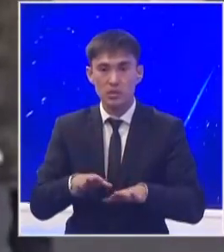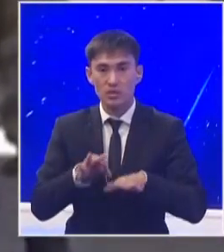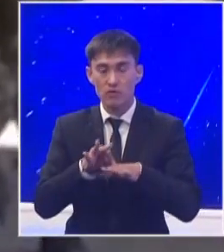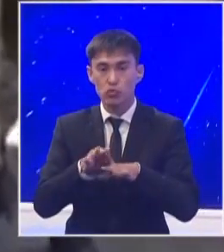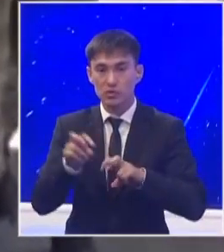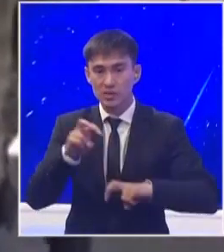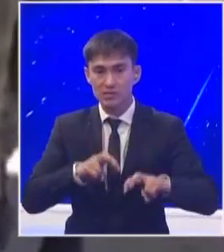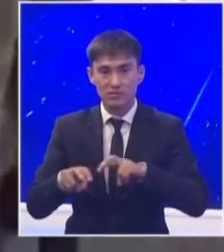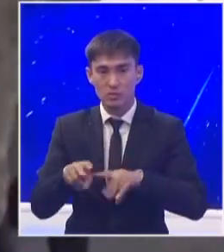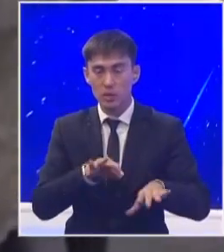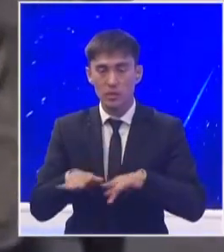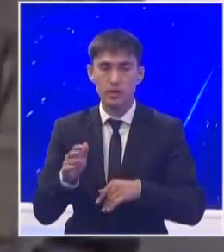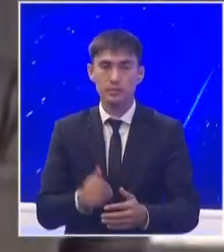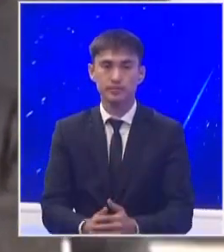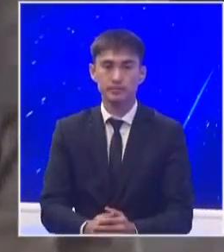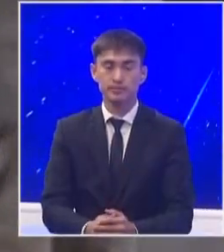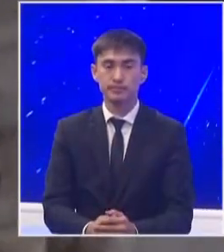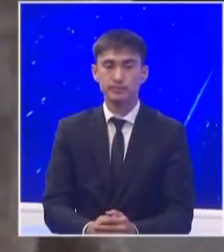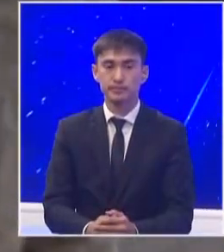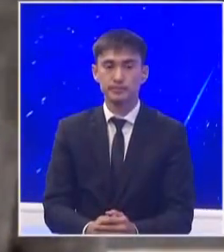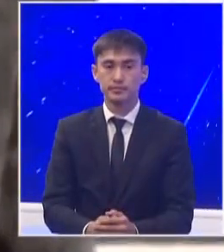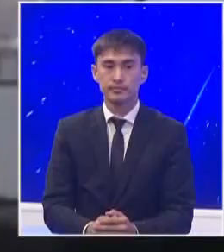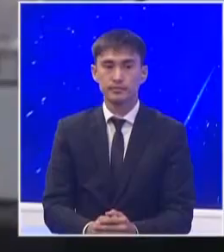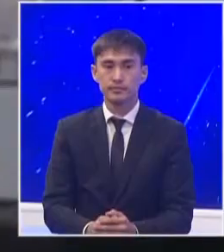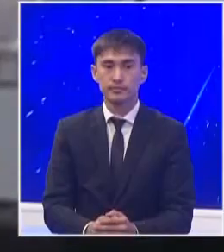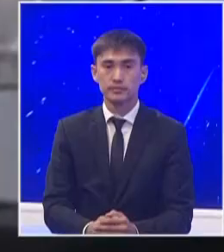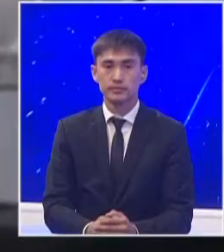месте ведутся следственно-оперативные мероприятия.